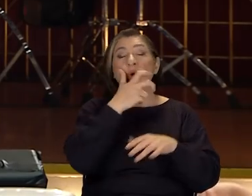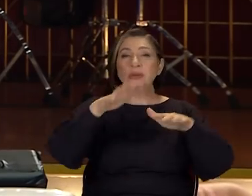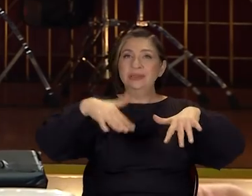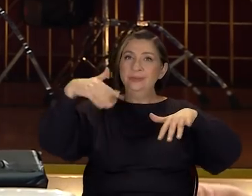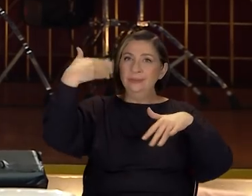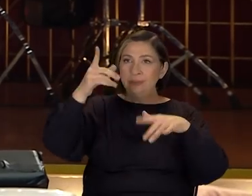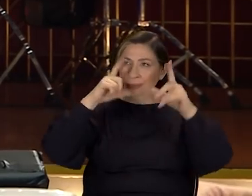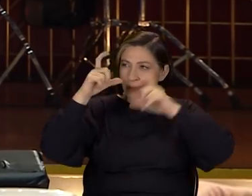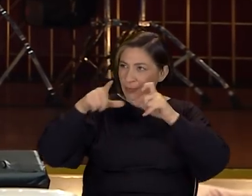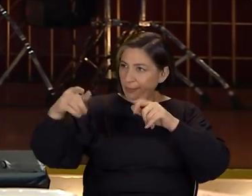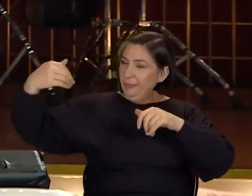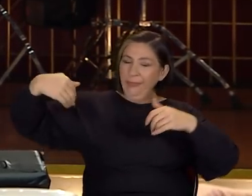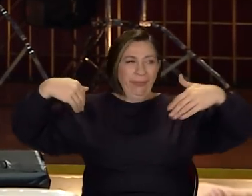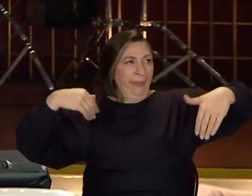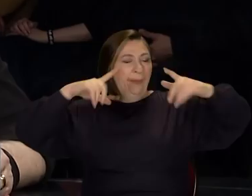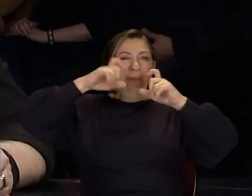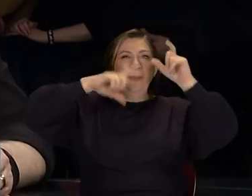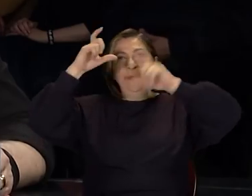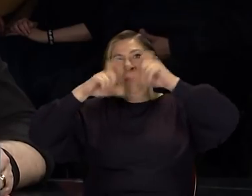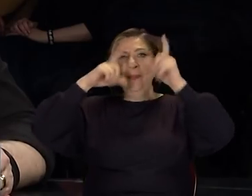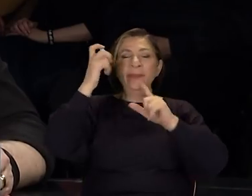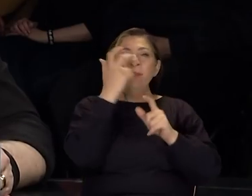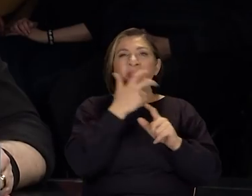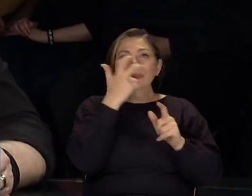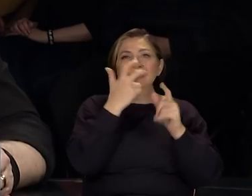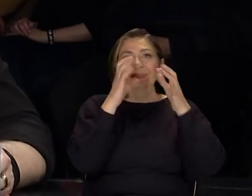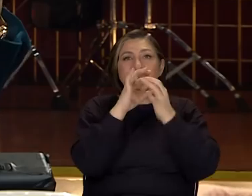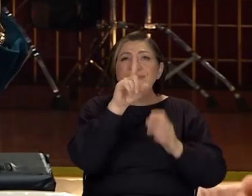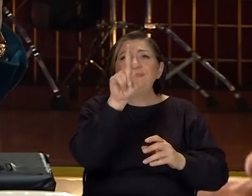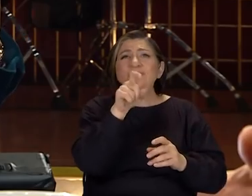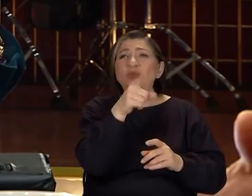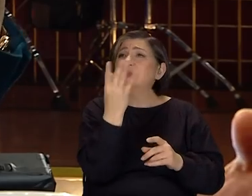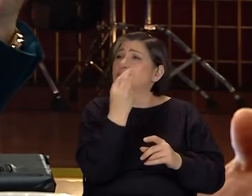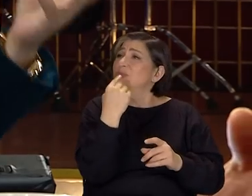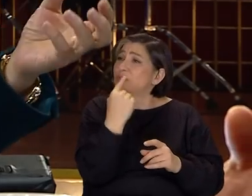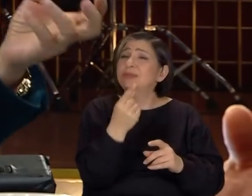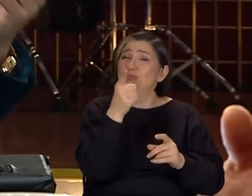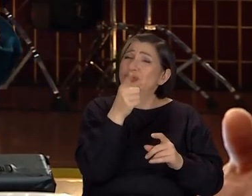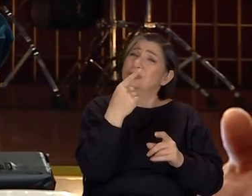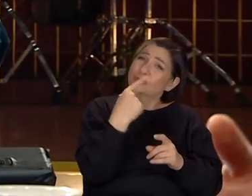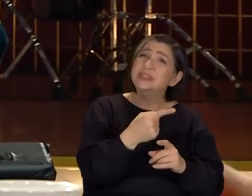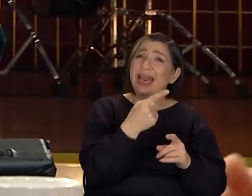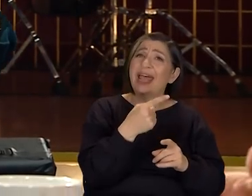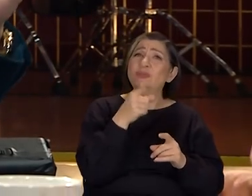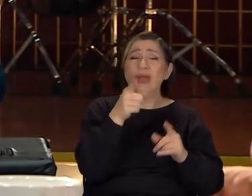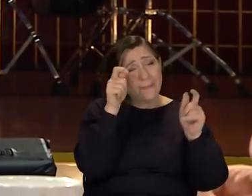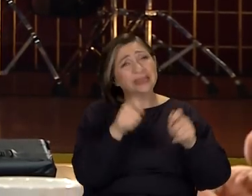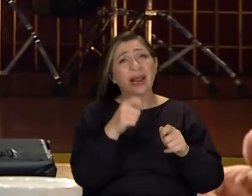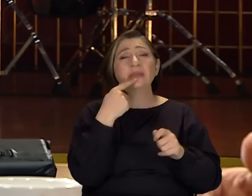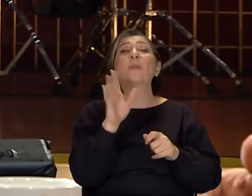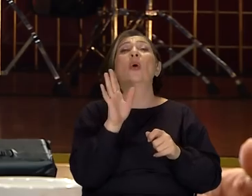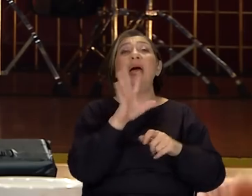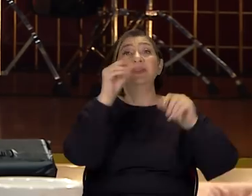sonra sen de fotoğraf çektiriyor evet, musun? Evet, çektirirsin. Evet. Mesela şarkılarla ilgili ya şunu ne güzel söyledin, şunu da söylesene, bunu da böyle yapsana falan